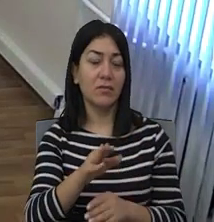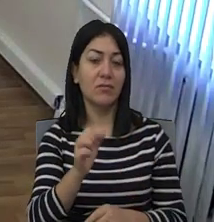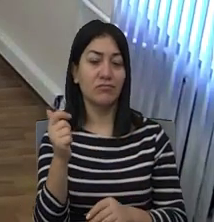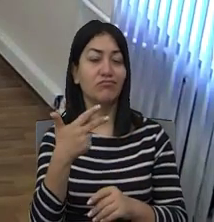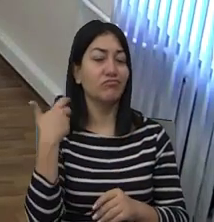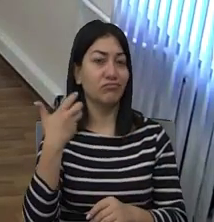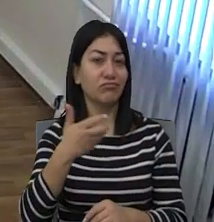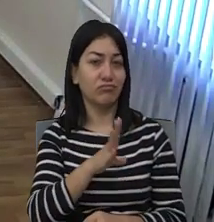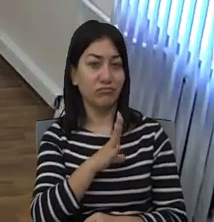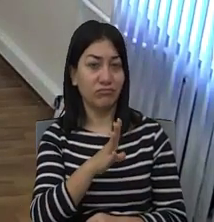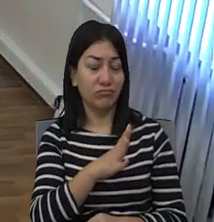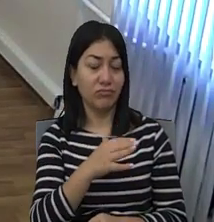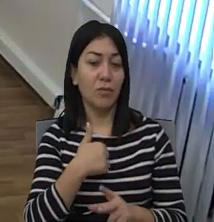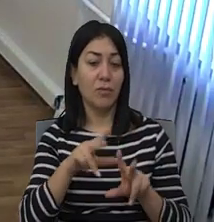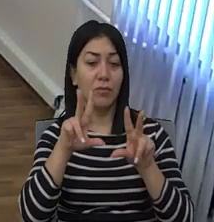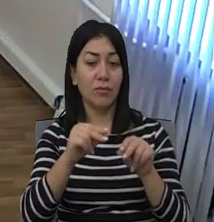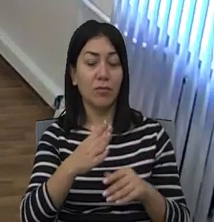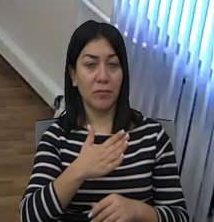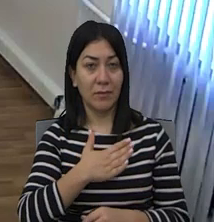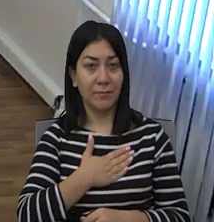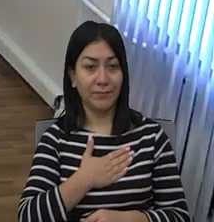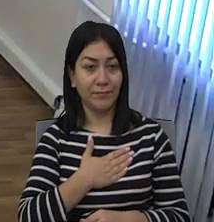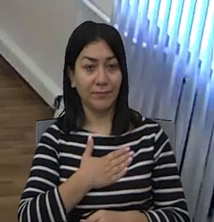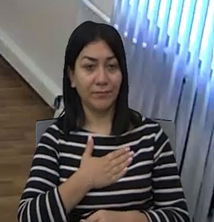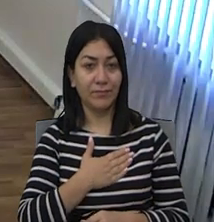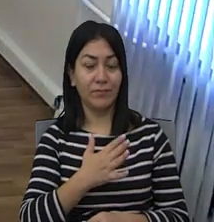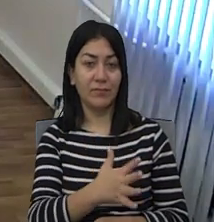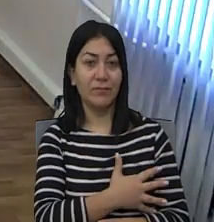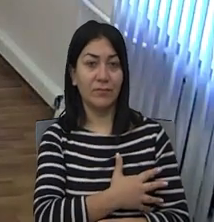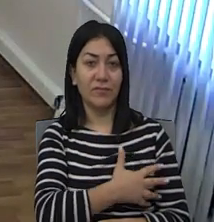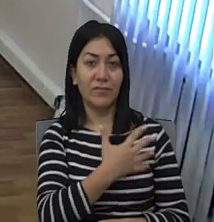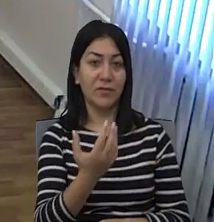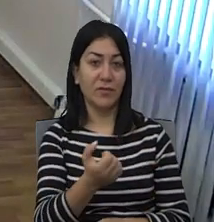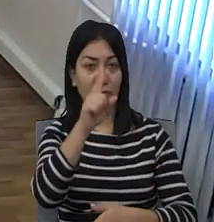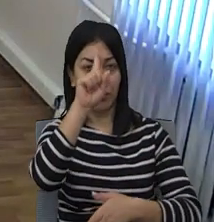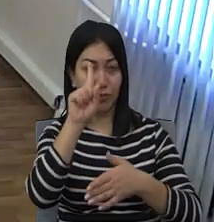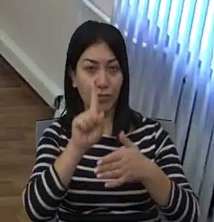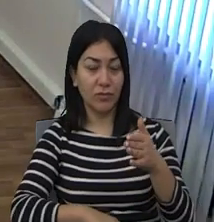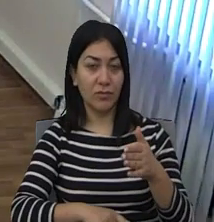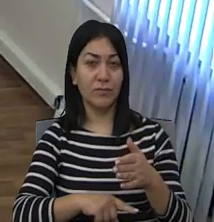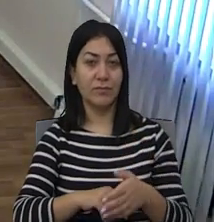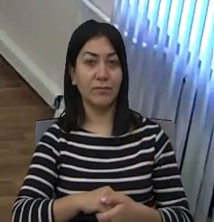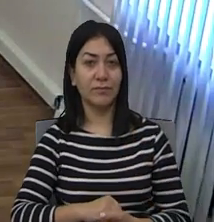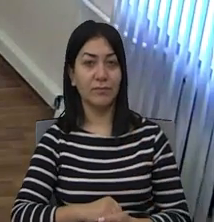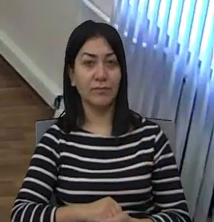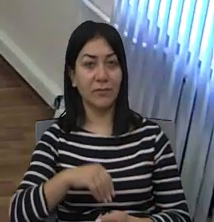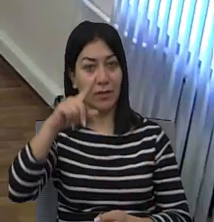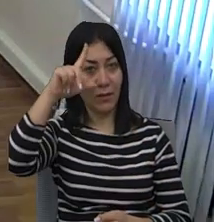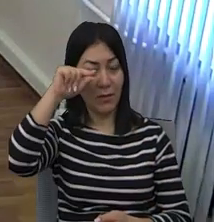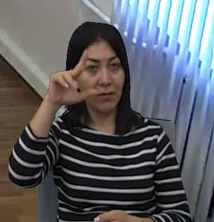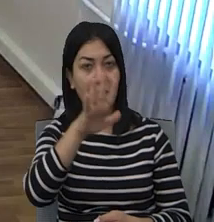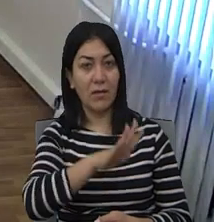նշել անպայման, որ սա մեր հաստատական, ուրեմն, համոզմունքն է, որ Հայաստանում,